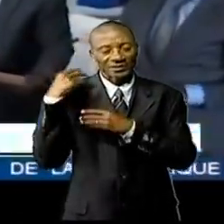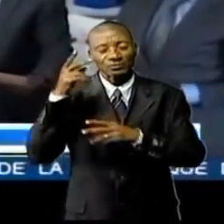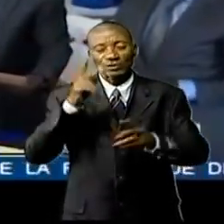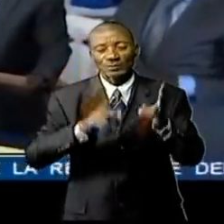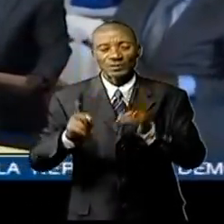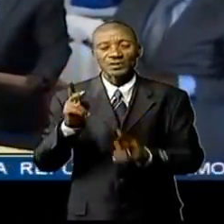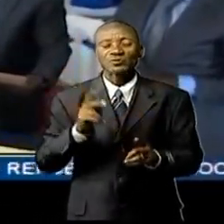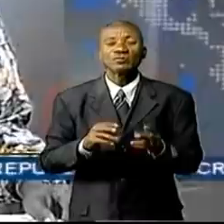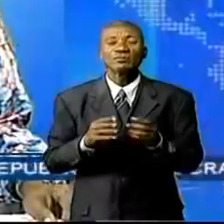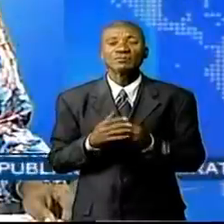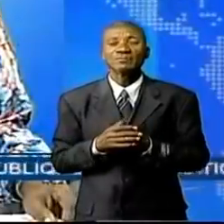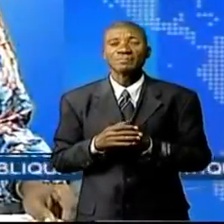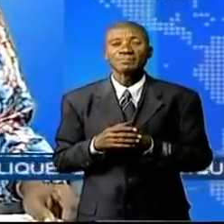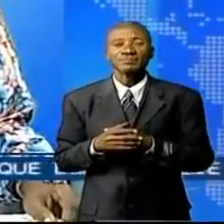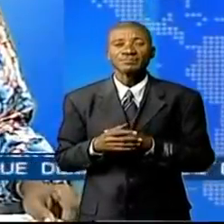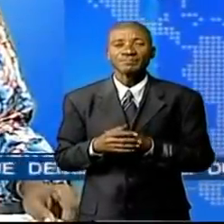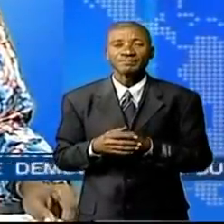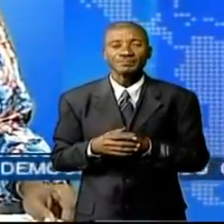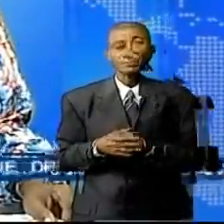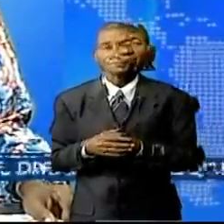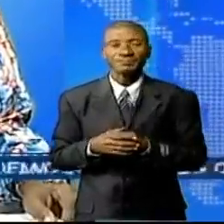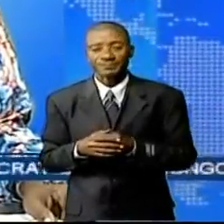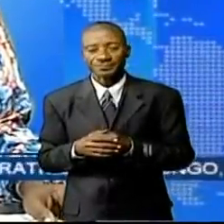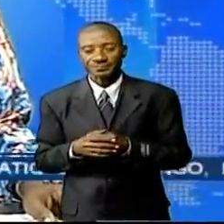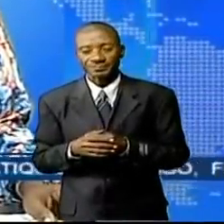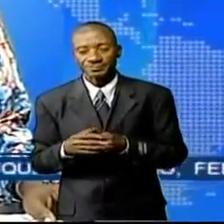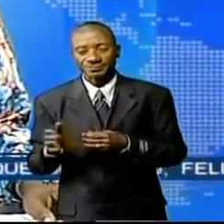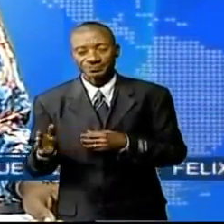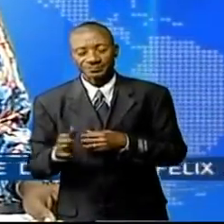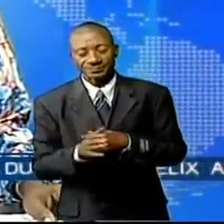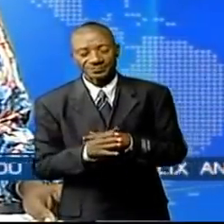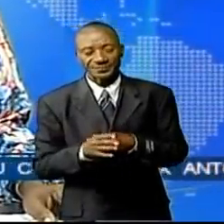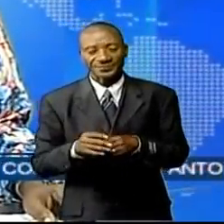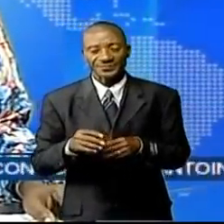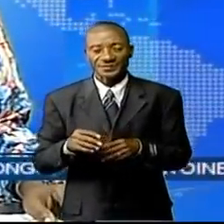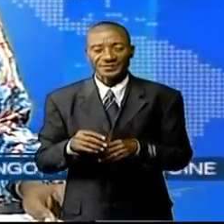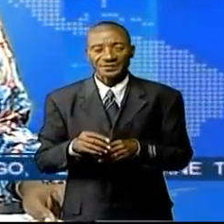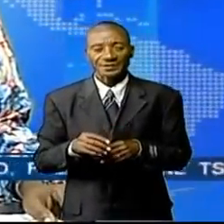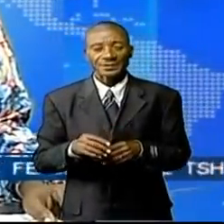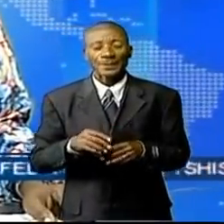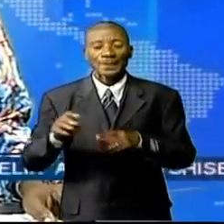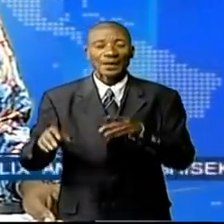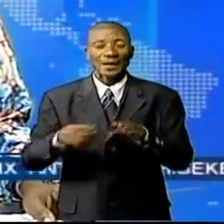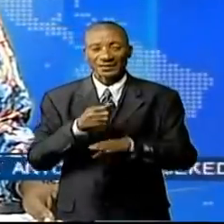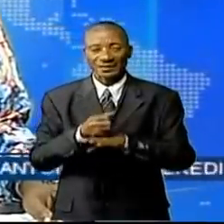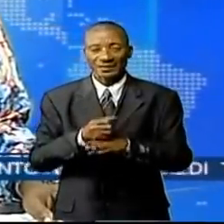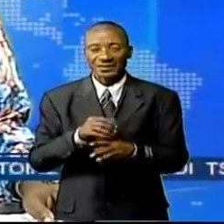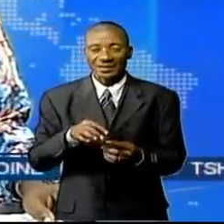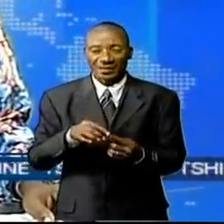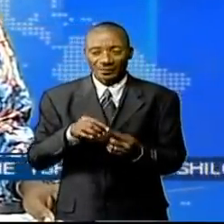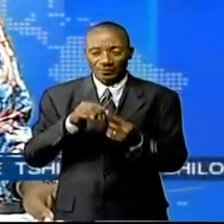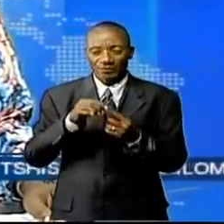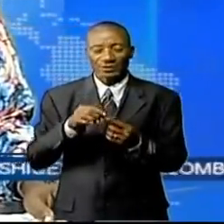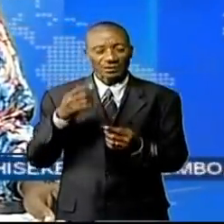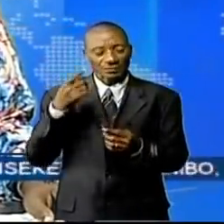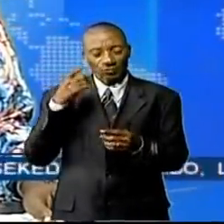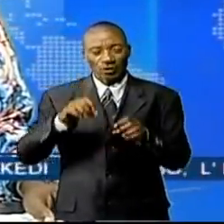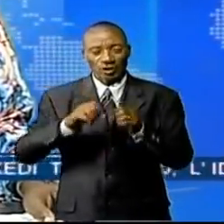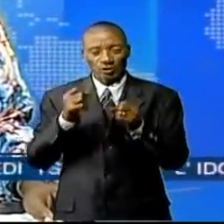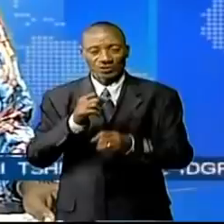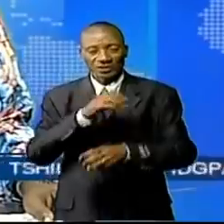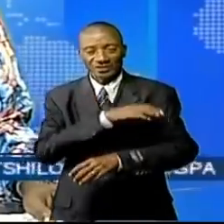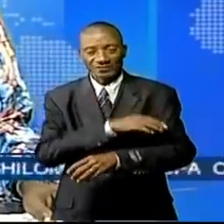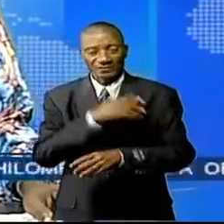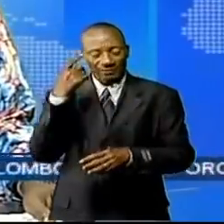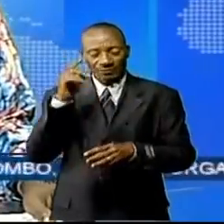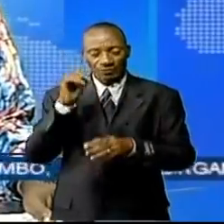projet. Atelier stratégique post-COP26 de la Société civile pour la protection des forêts